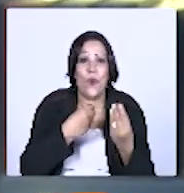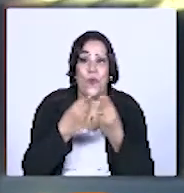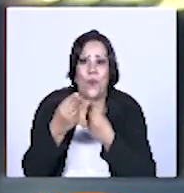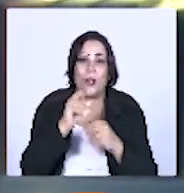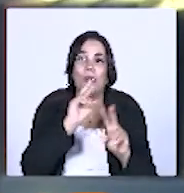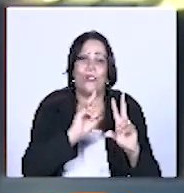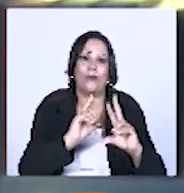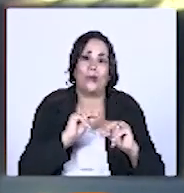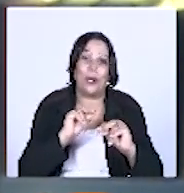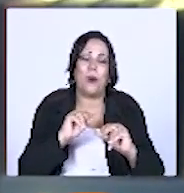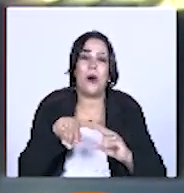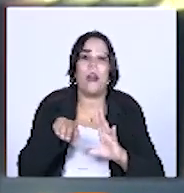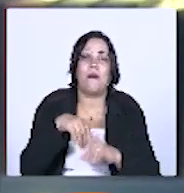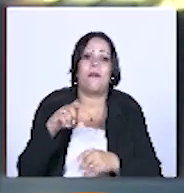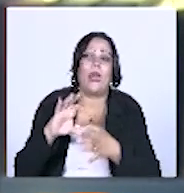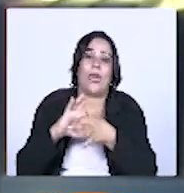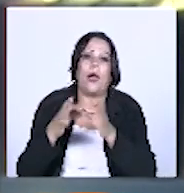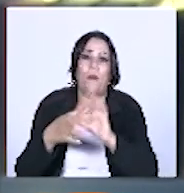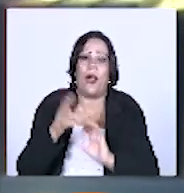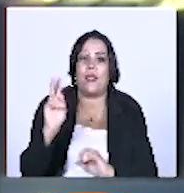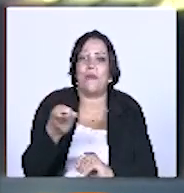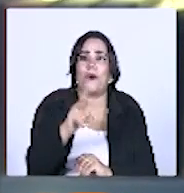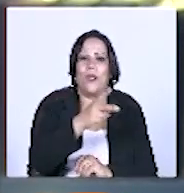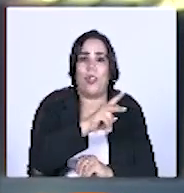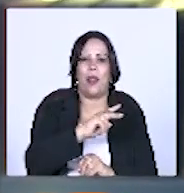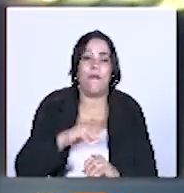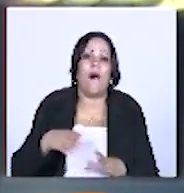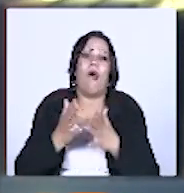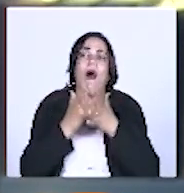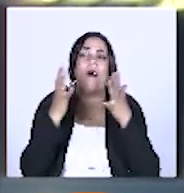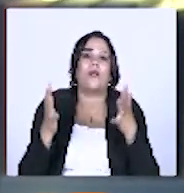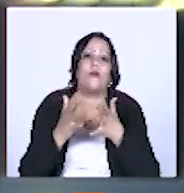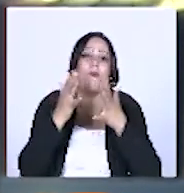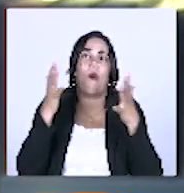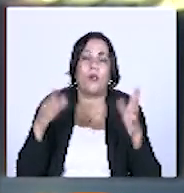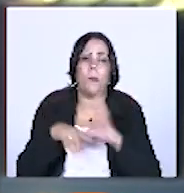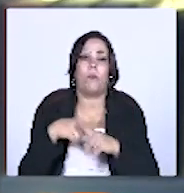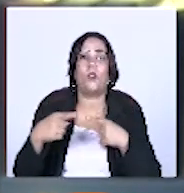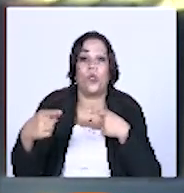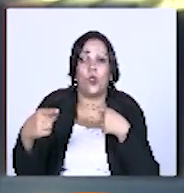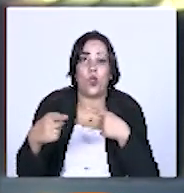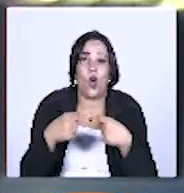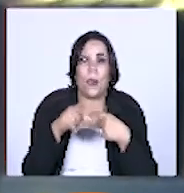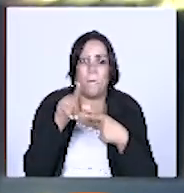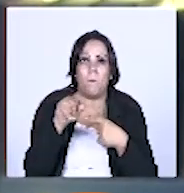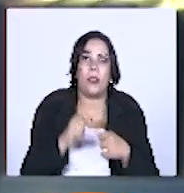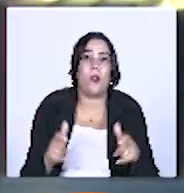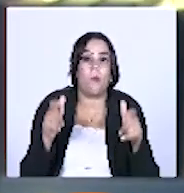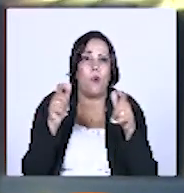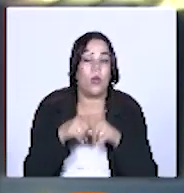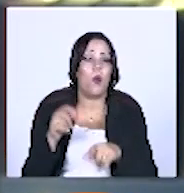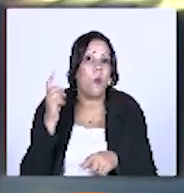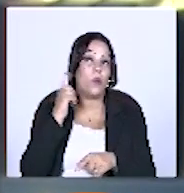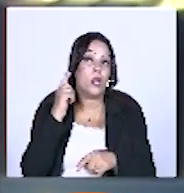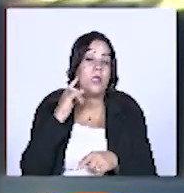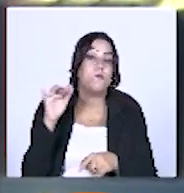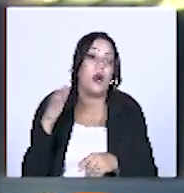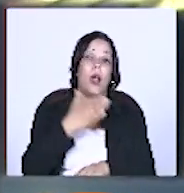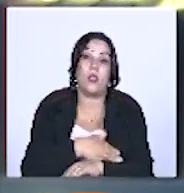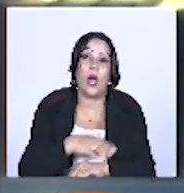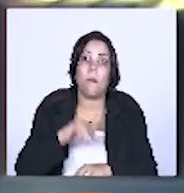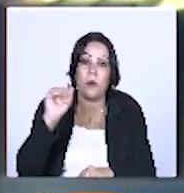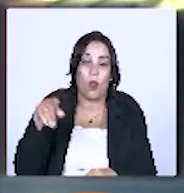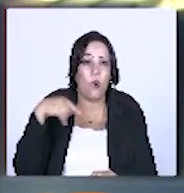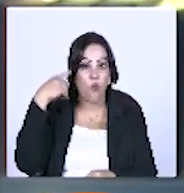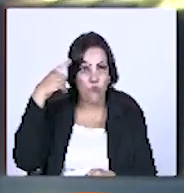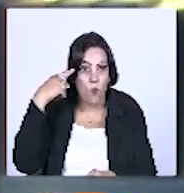مشابهه على مستوى جمعيات اهليه مختلفه اكثر واكثر نقرب من المجتمع ونستمع لهمومه ونحاول ان احنا